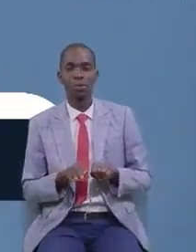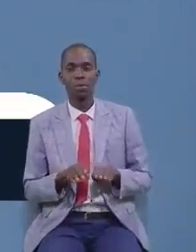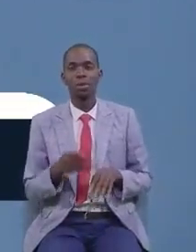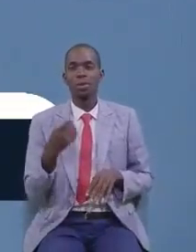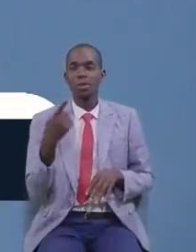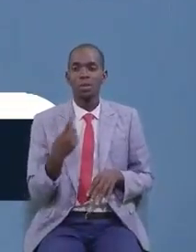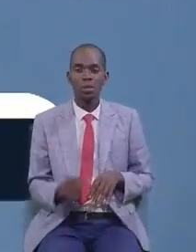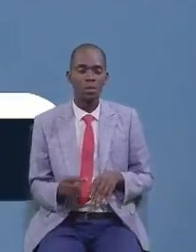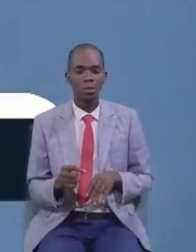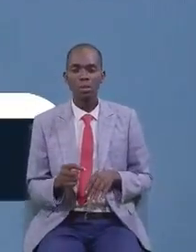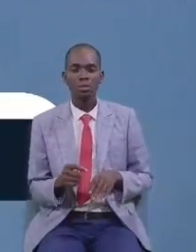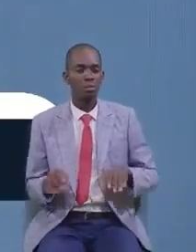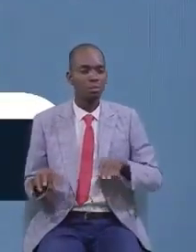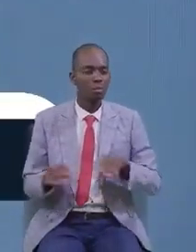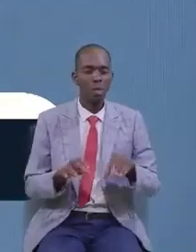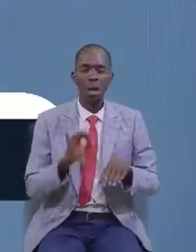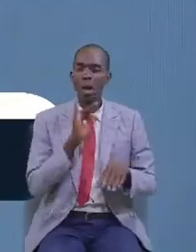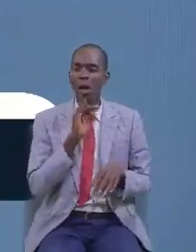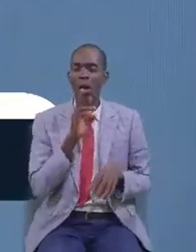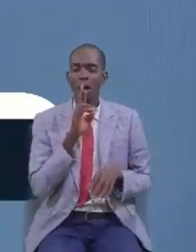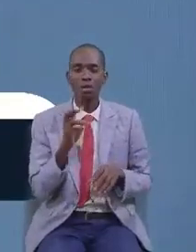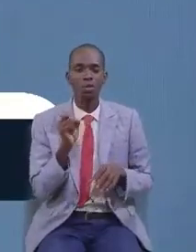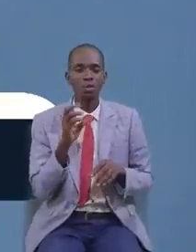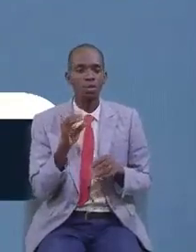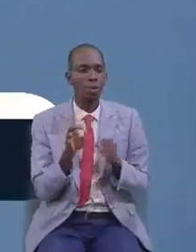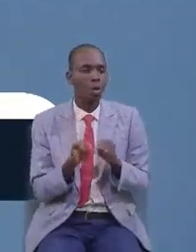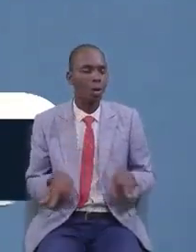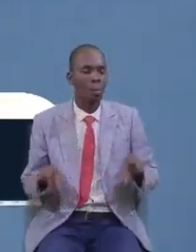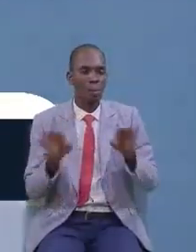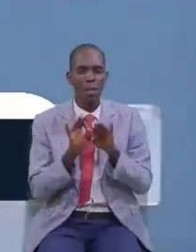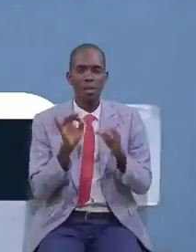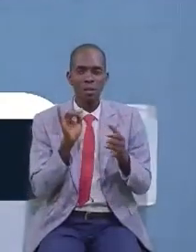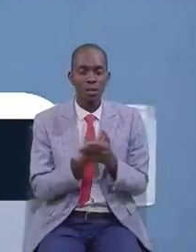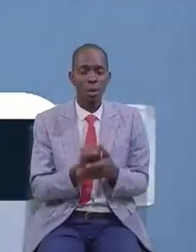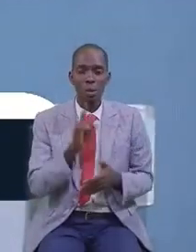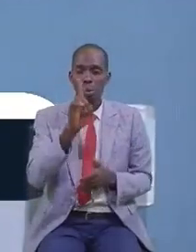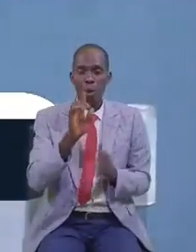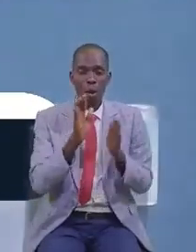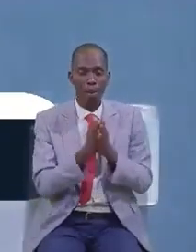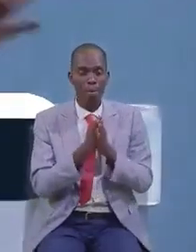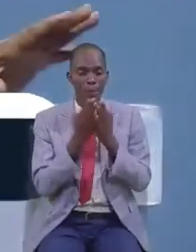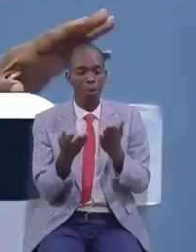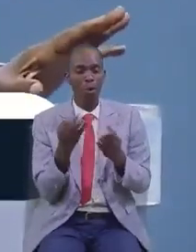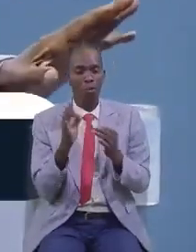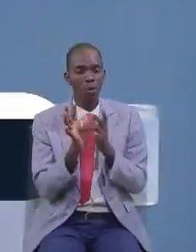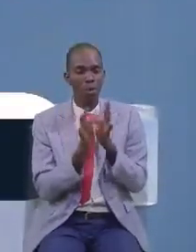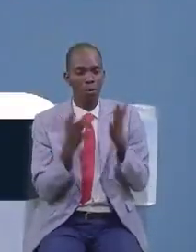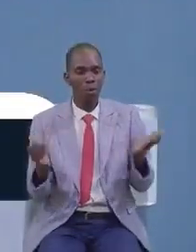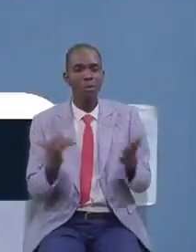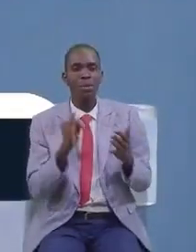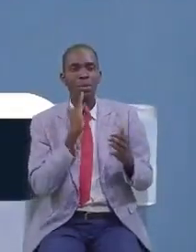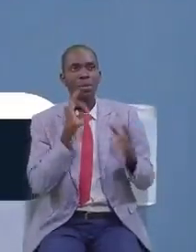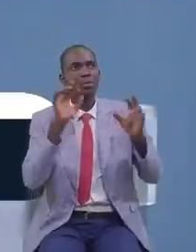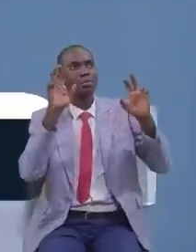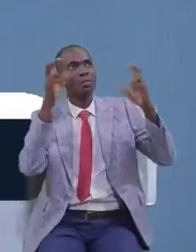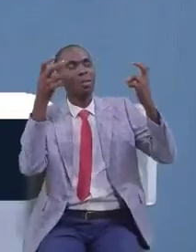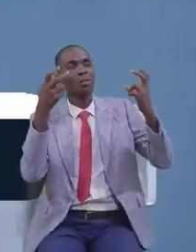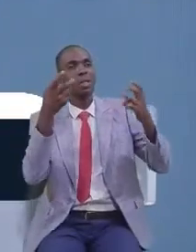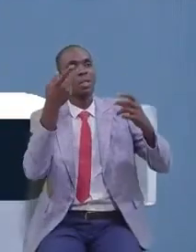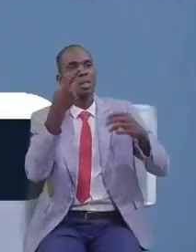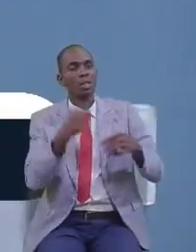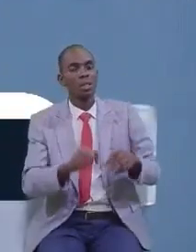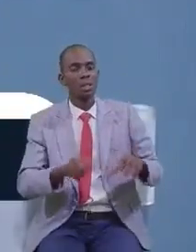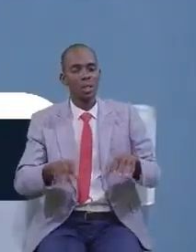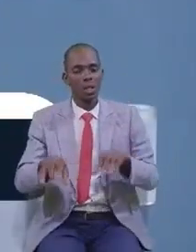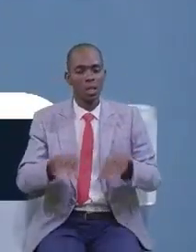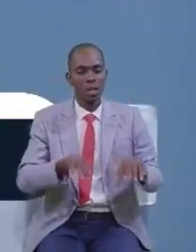ఆక్ట్స్ ఆర్ సో ఇంపార్టెంట్. క్రియలు చాలా ప్రాముఖ్యం. దట్ వన్ బుక్ ఆఫ్ ది బైబిల్ ఇస్ కాల్డ్ ది ఆక్ట్స్ ఆఫ్ ది అపోస్టల్స్. బైబిల్